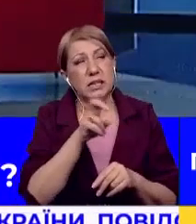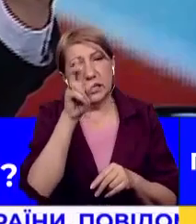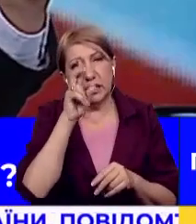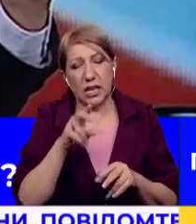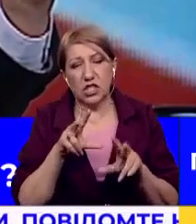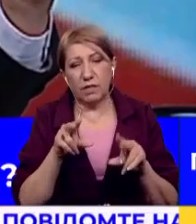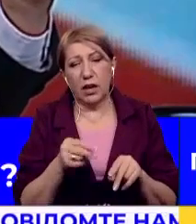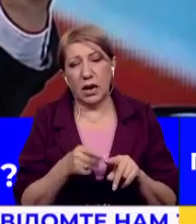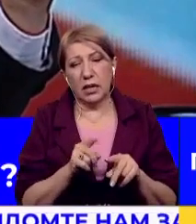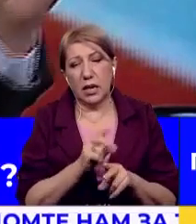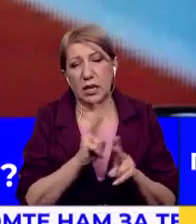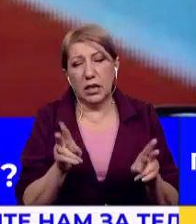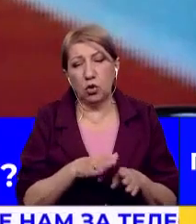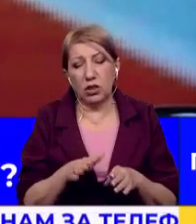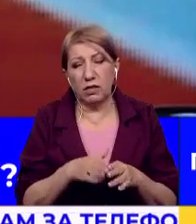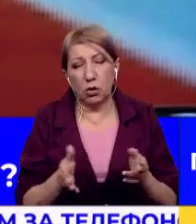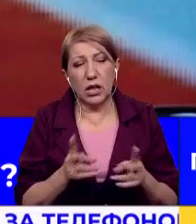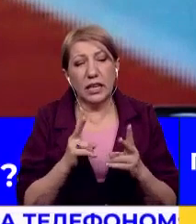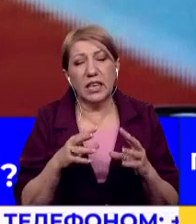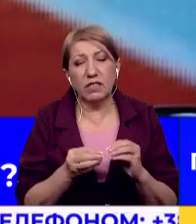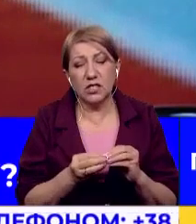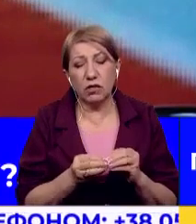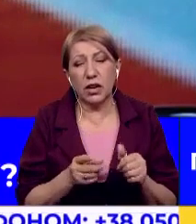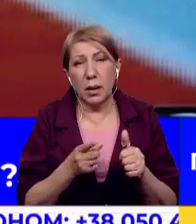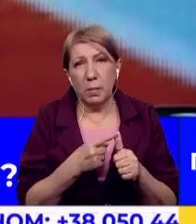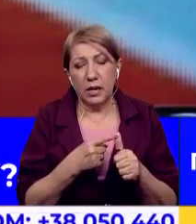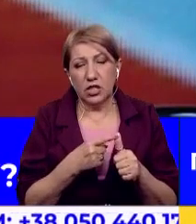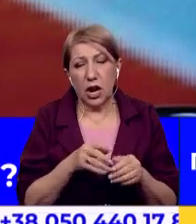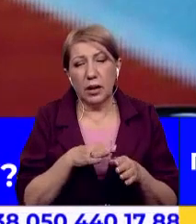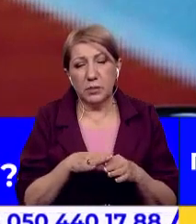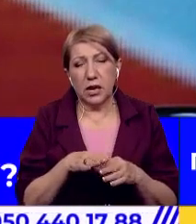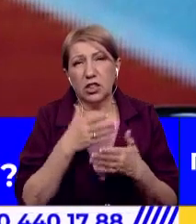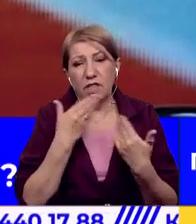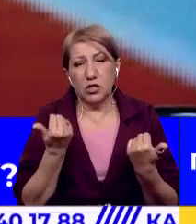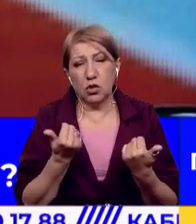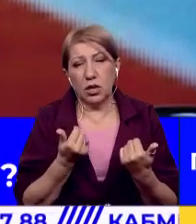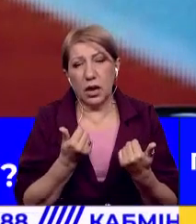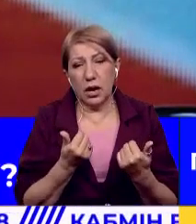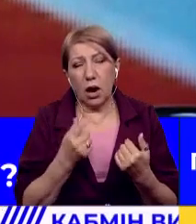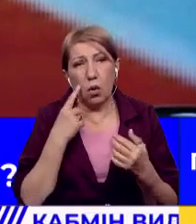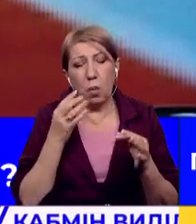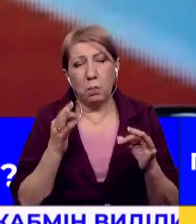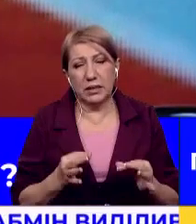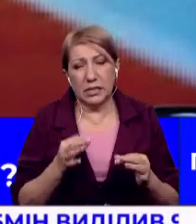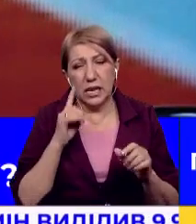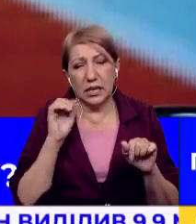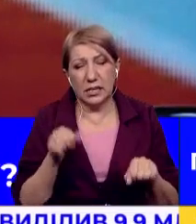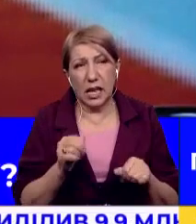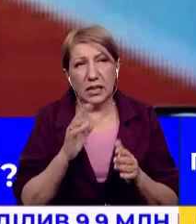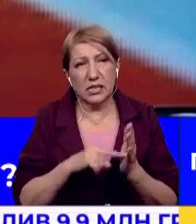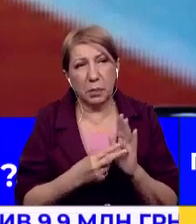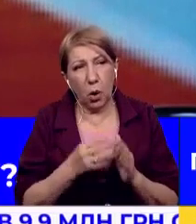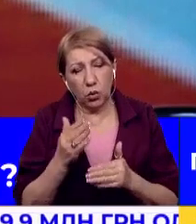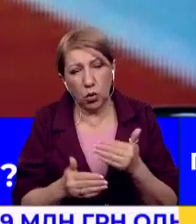державні гарантії, які ніхто не виконує. Який висновок? Перше, абсолютно відсутність будь-яка компетенція, здатність